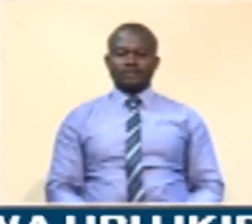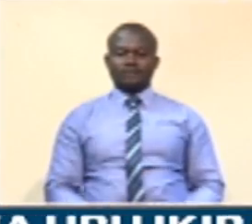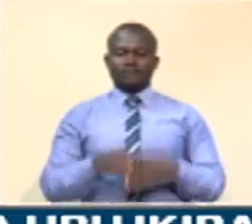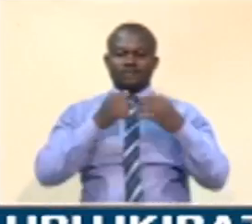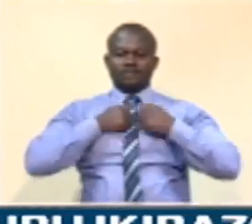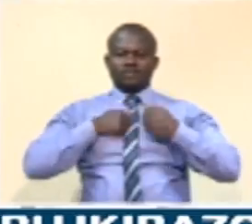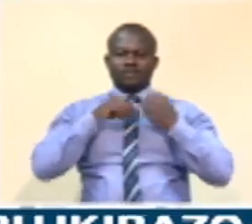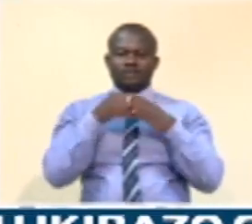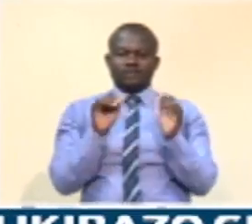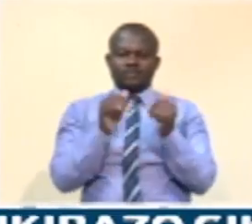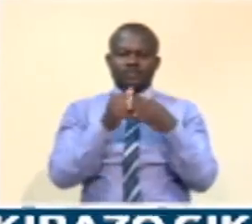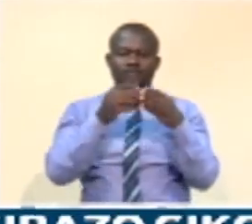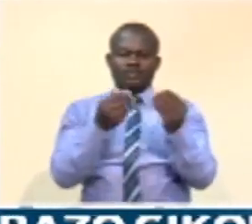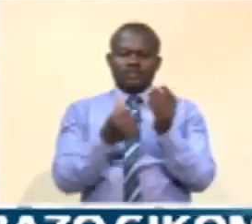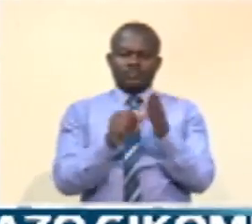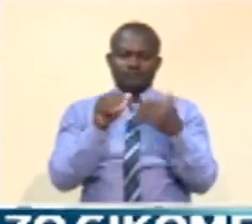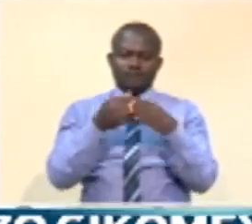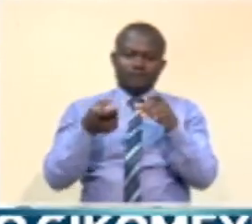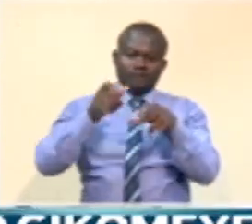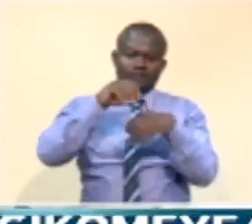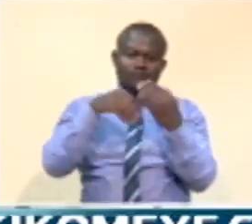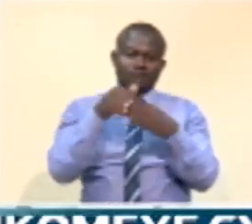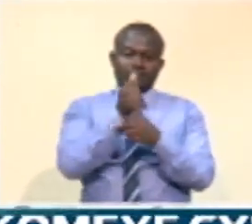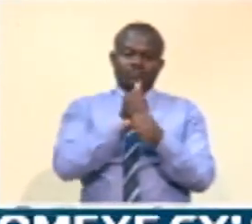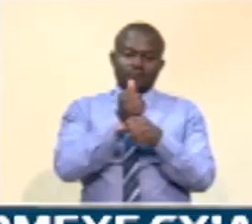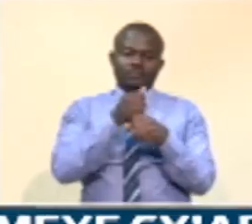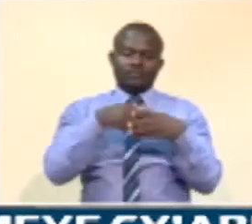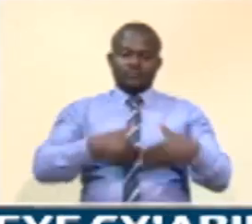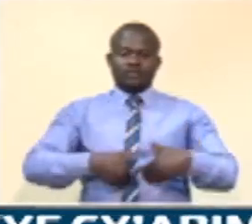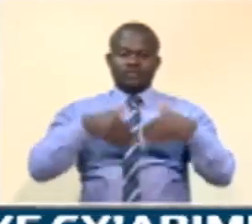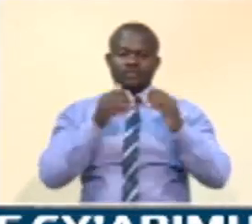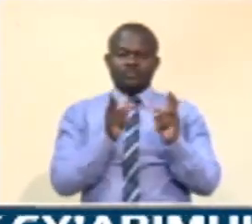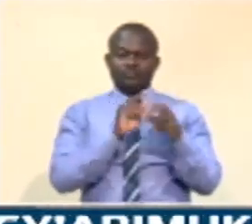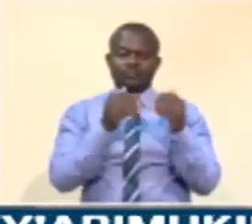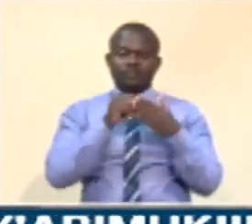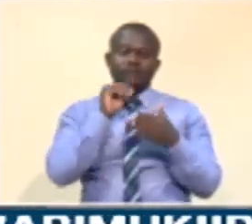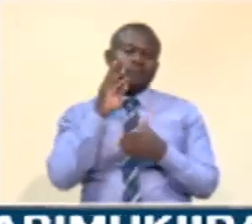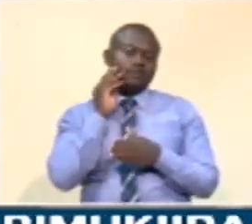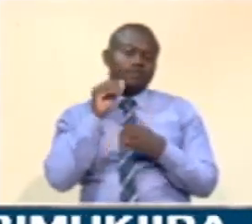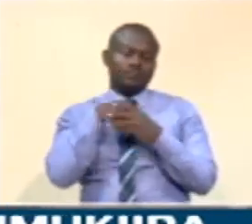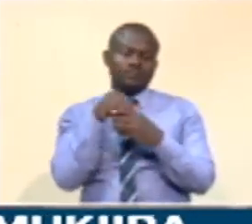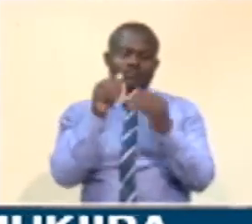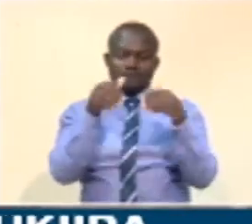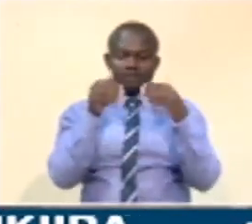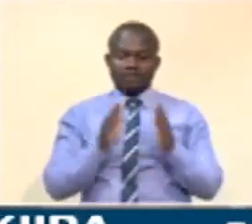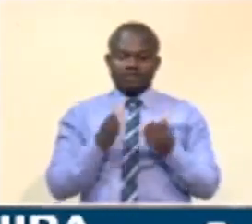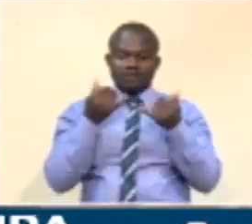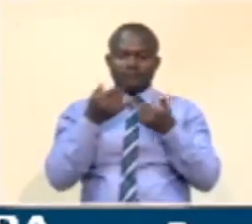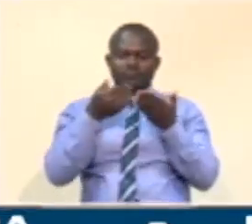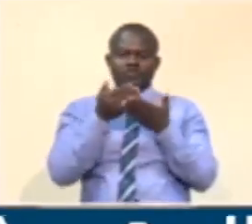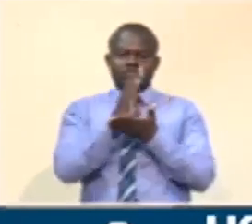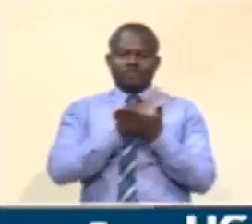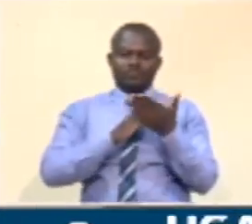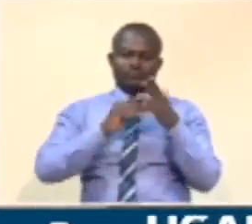mu Rwanda mu kugerageza gukemura iki kibazo cyo kongera agaciro kawa hari urubyiruko busanzwe rutari rumenyerewe muri iki gihingwa ubu bamwe